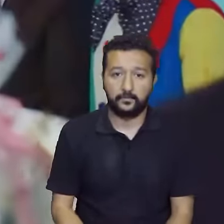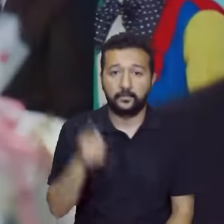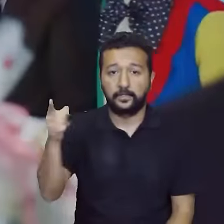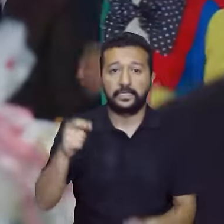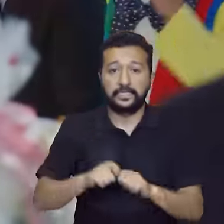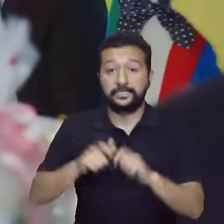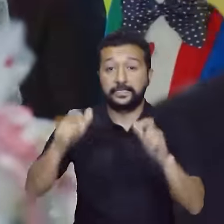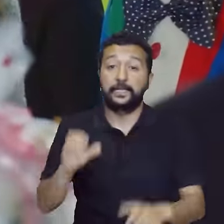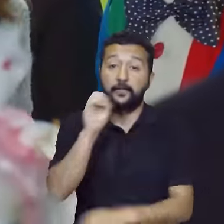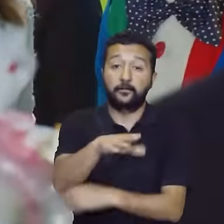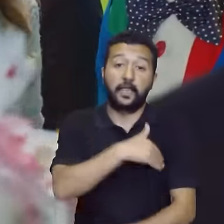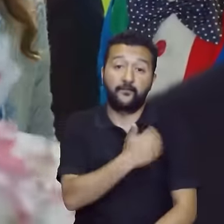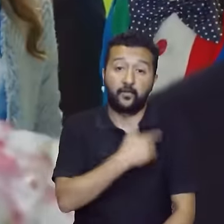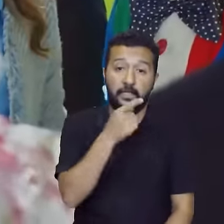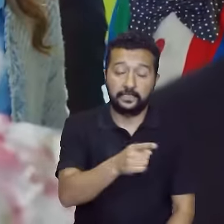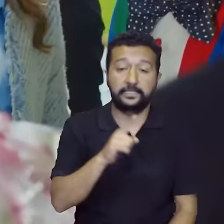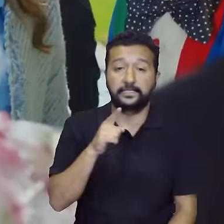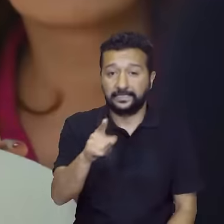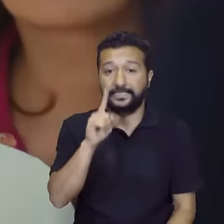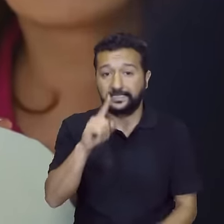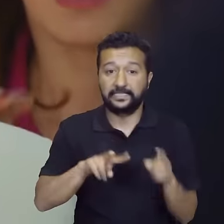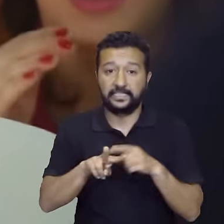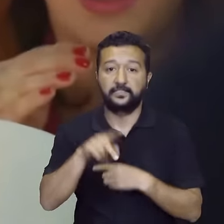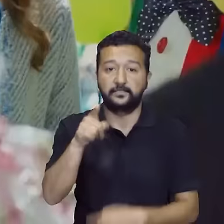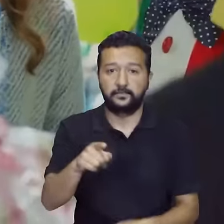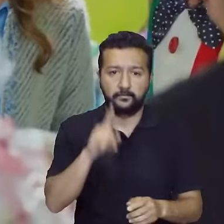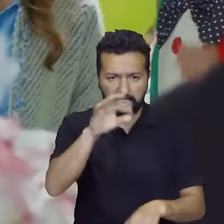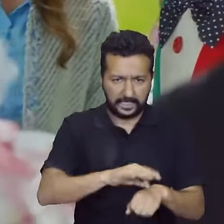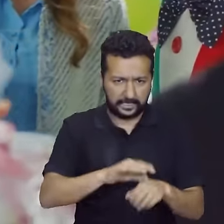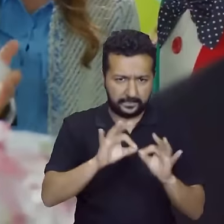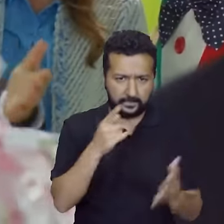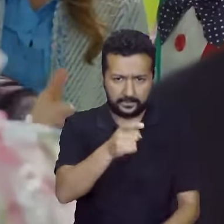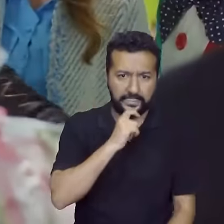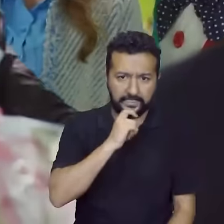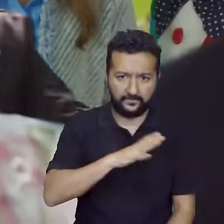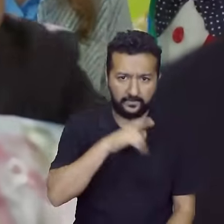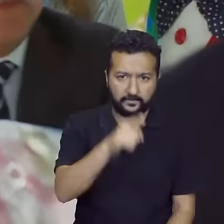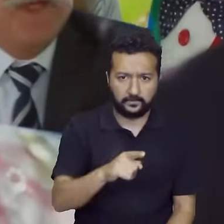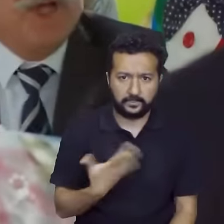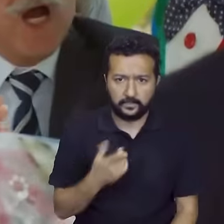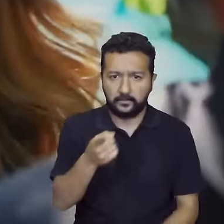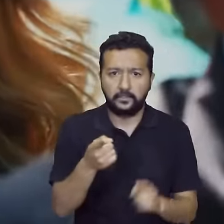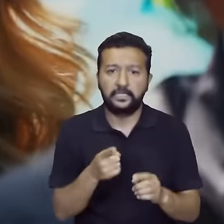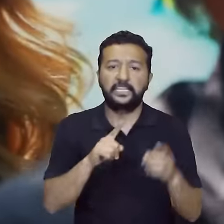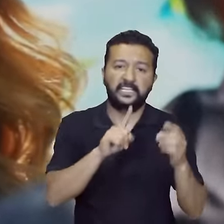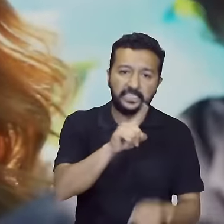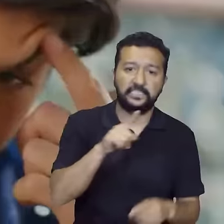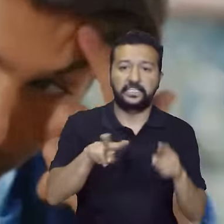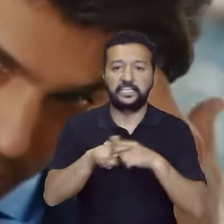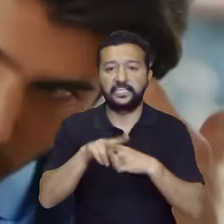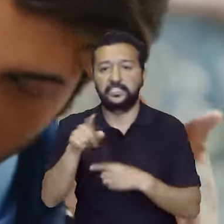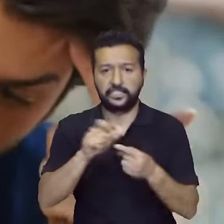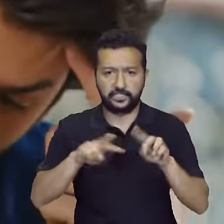Barodan göndermişler. Avukat Itır Yeşilçam. Bir dakika bir dakika ya, bir yanlışlık var. Yalnızca Itır